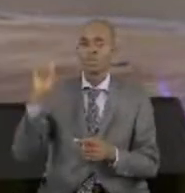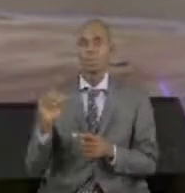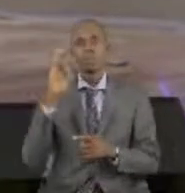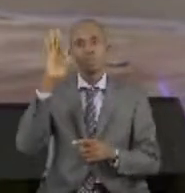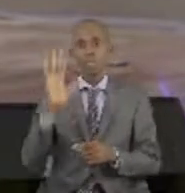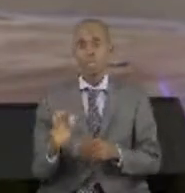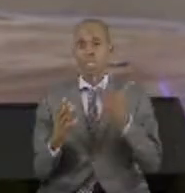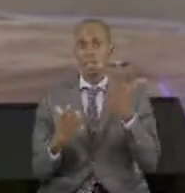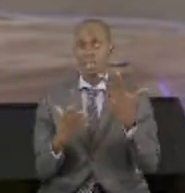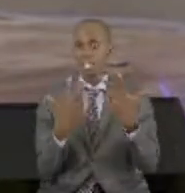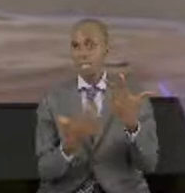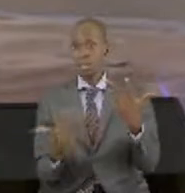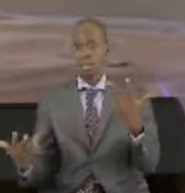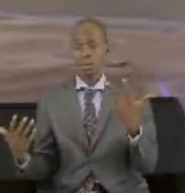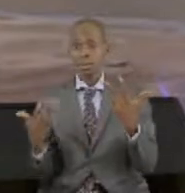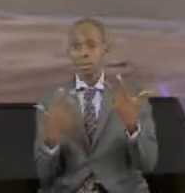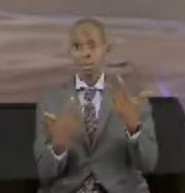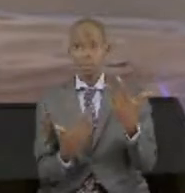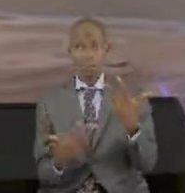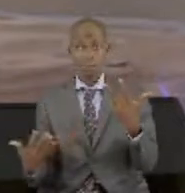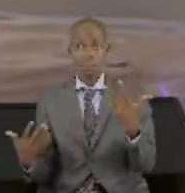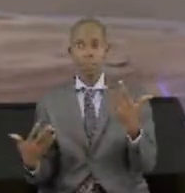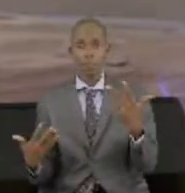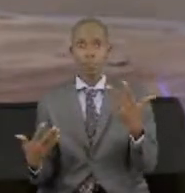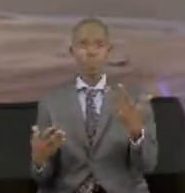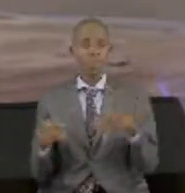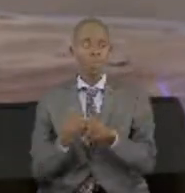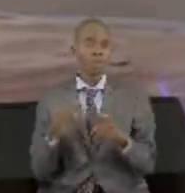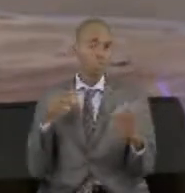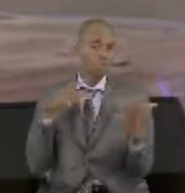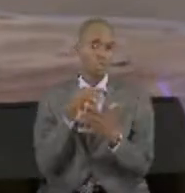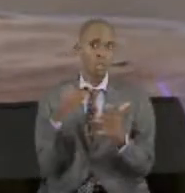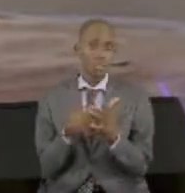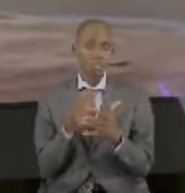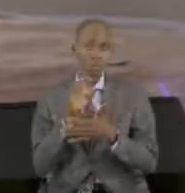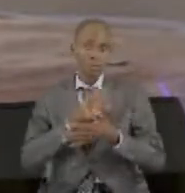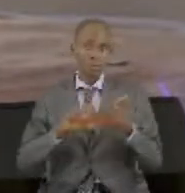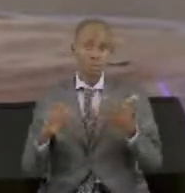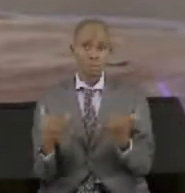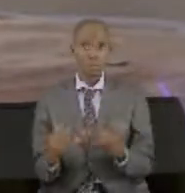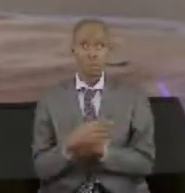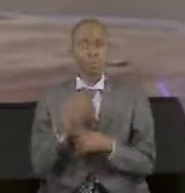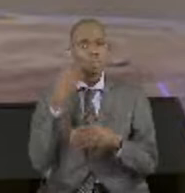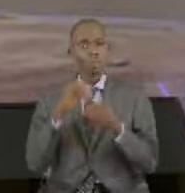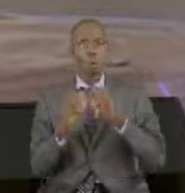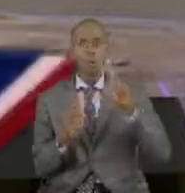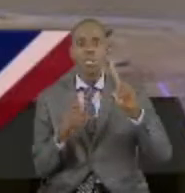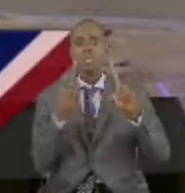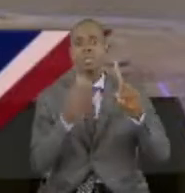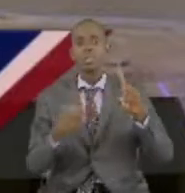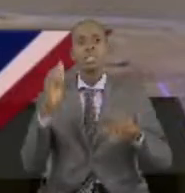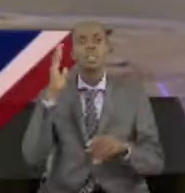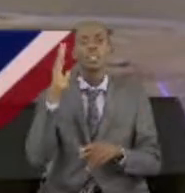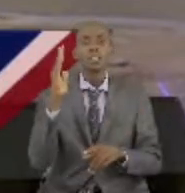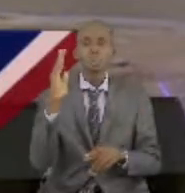prédicateur gracieux ou de grâce nous voyons dans ce verset aujourd'hui numéro un nous voyons le témoignage